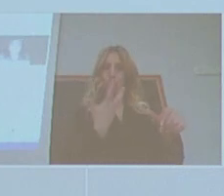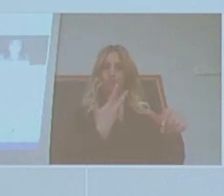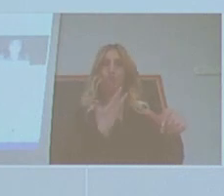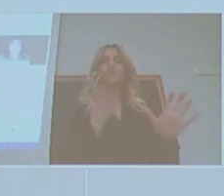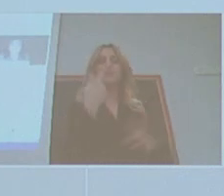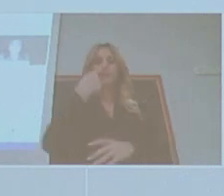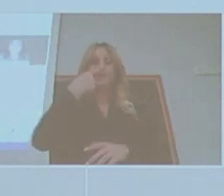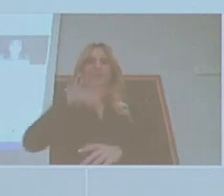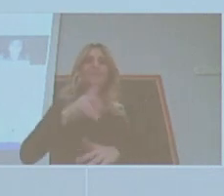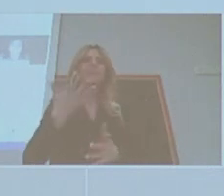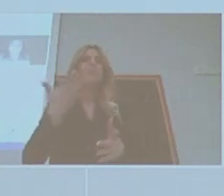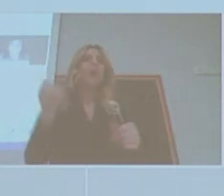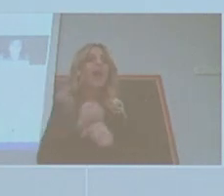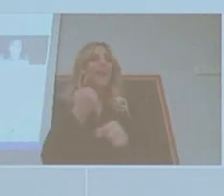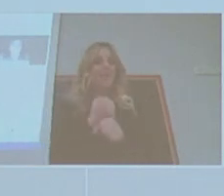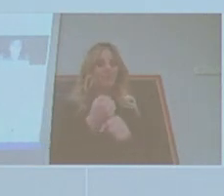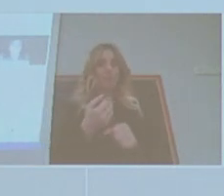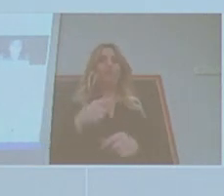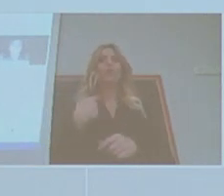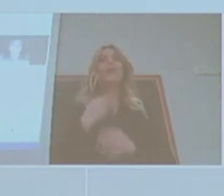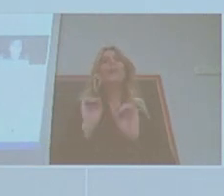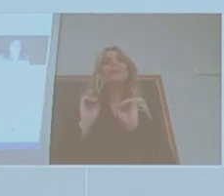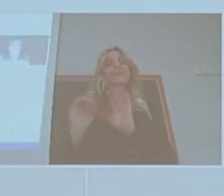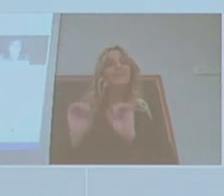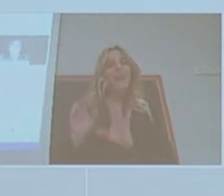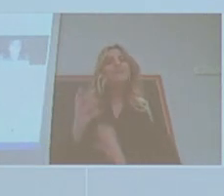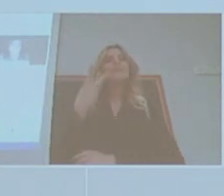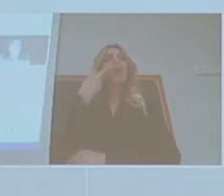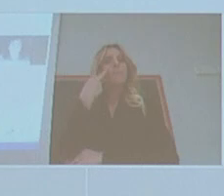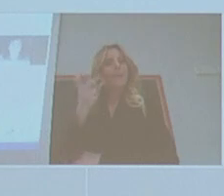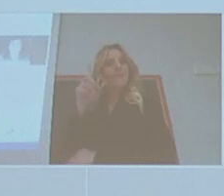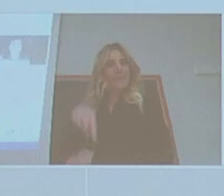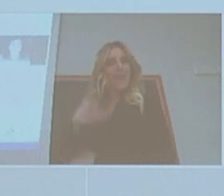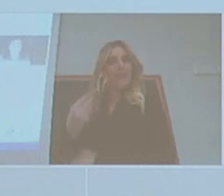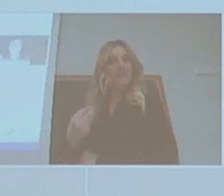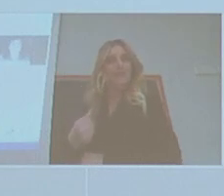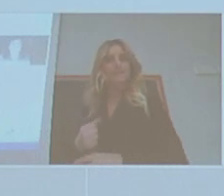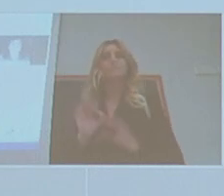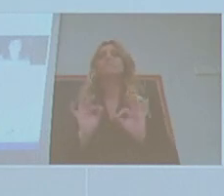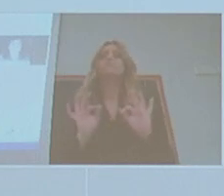tipo giuslavoristico, la didattica sarà